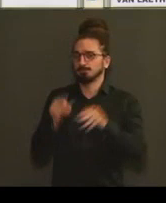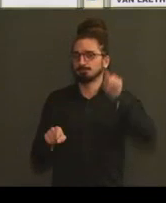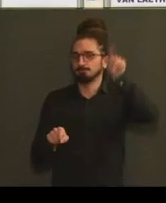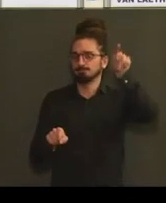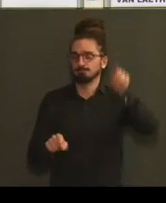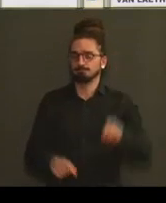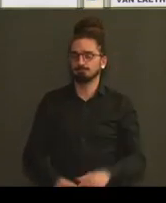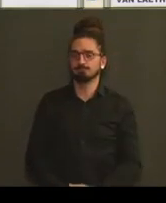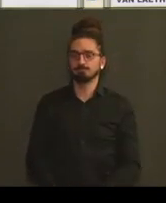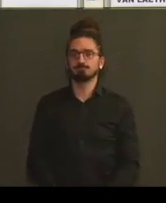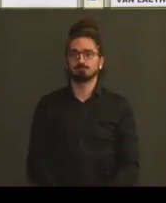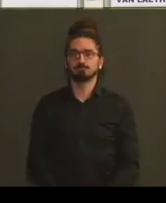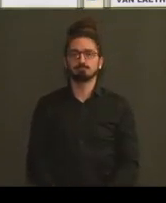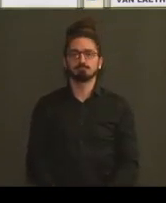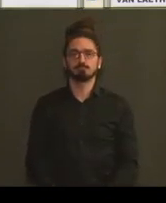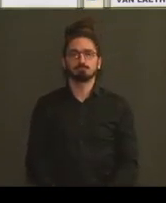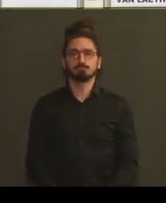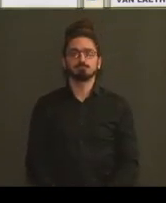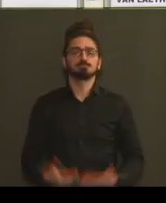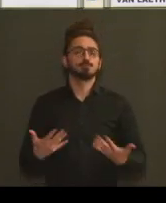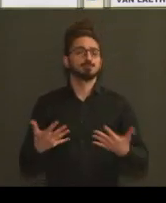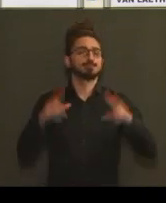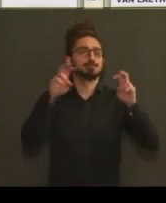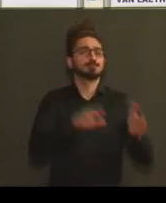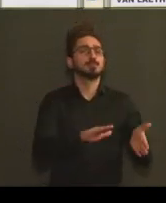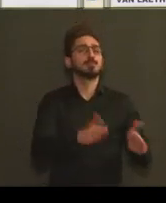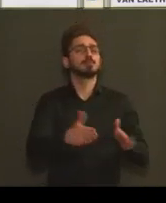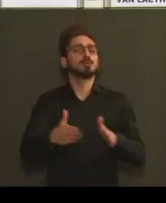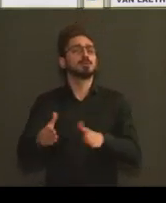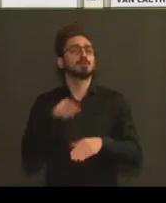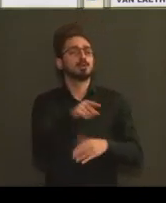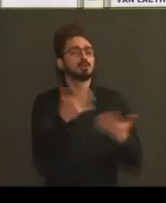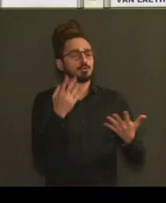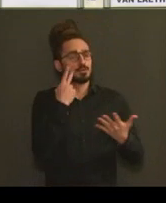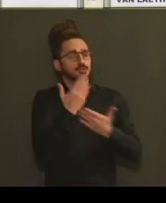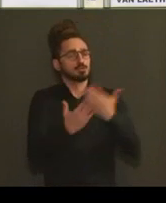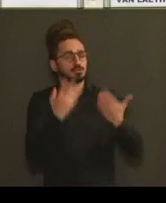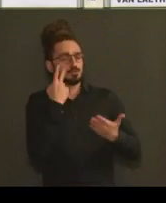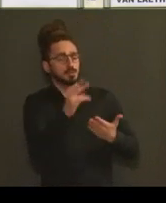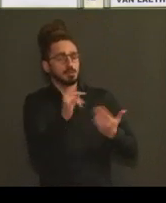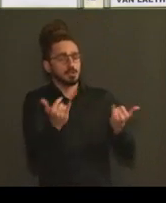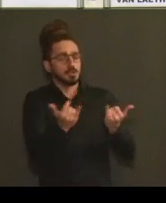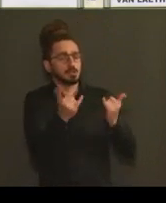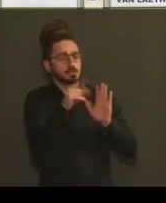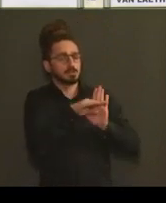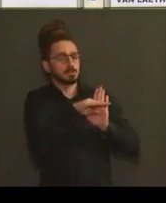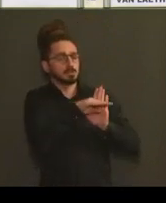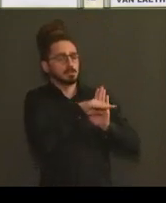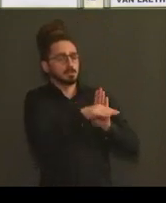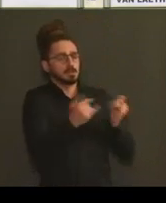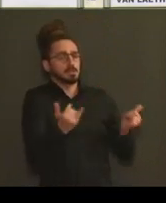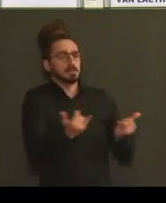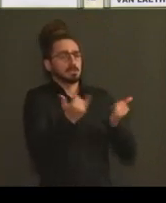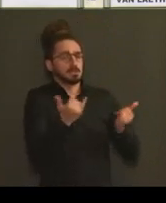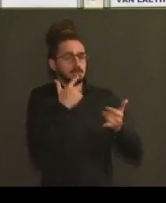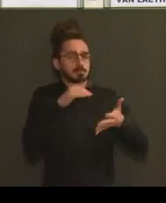Au niveau des décès, heureusement, on continue à avoir une légère diminution puisque nous déplorons 39 décès et vous marquez à